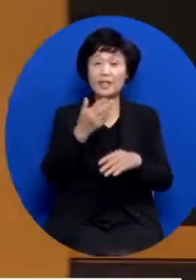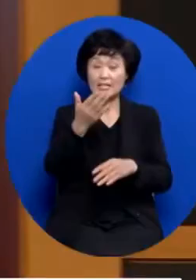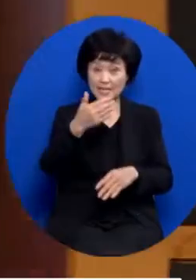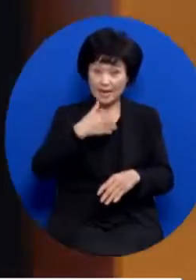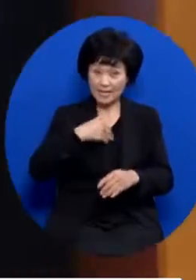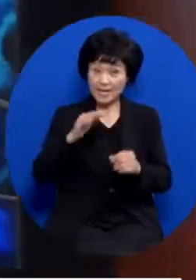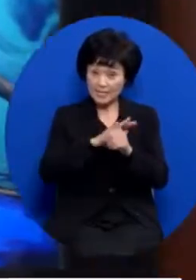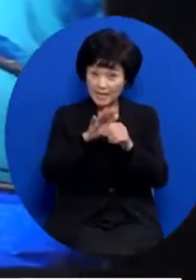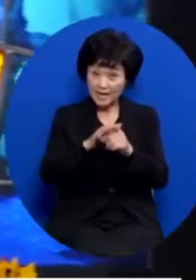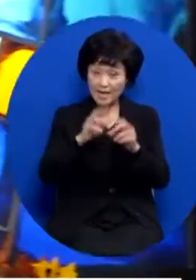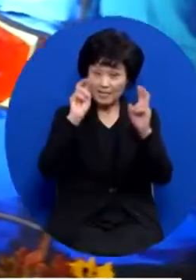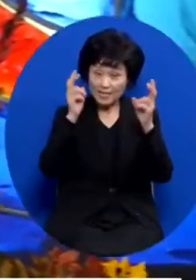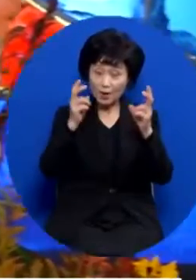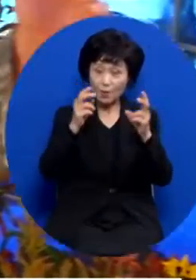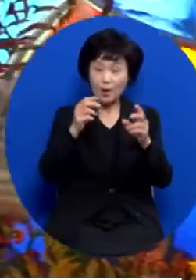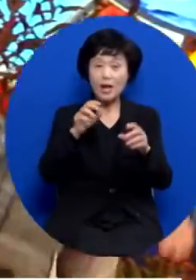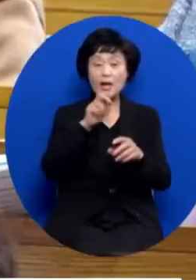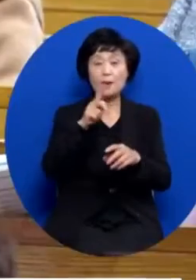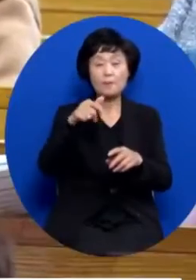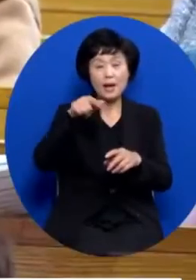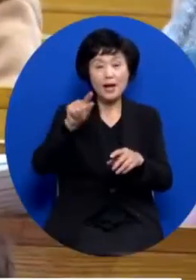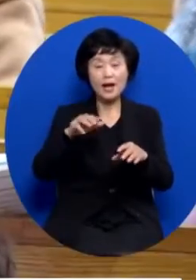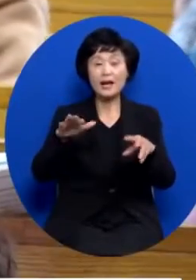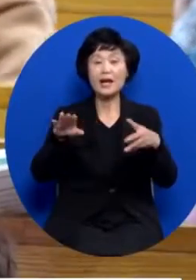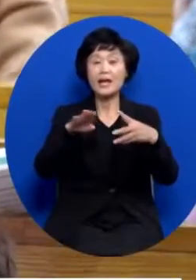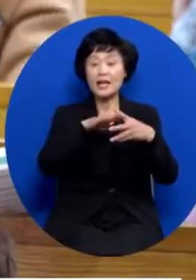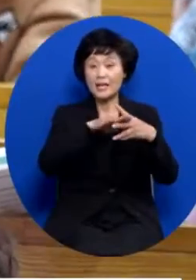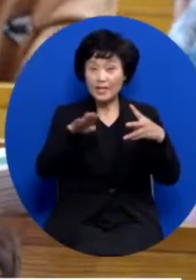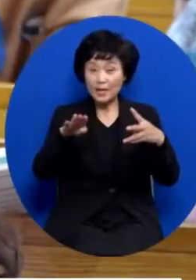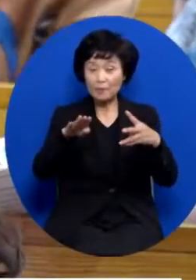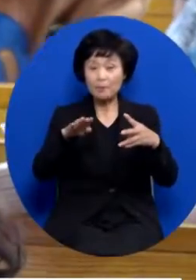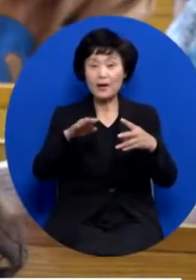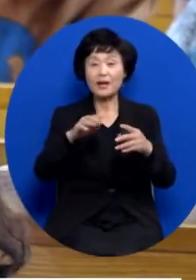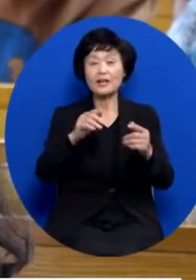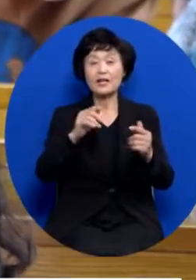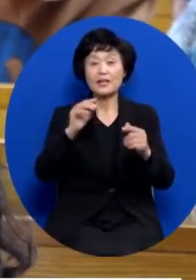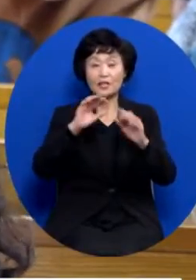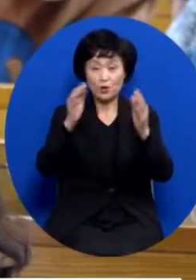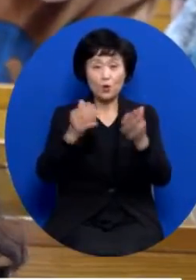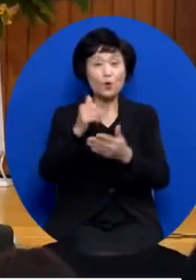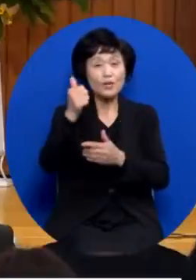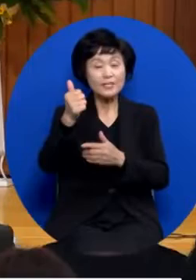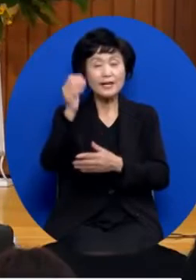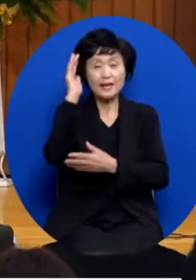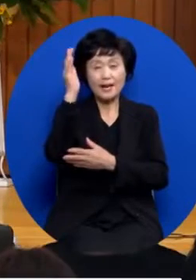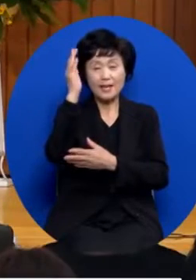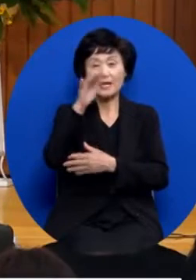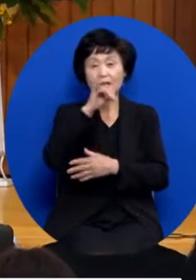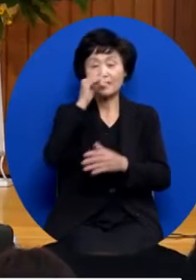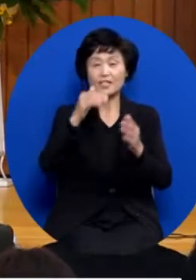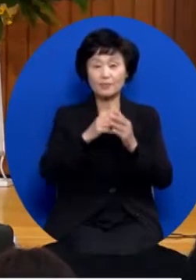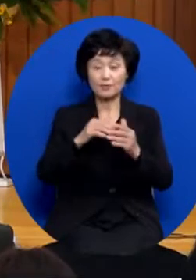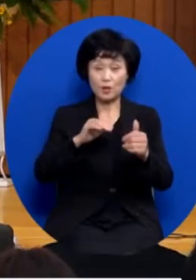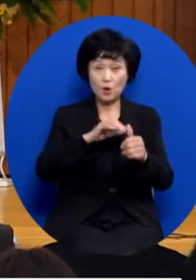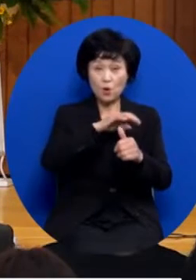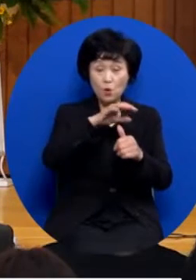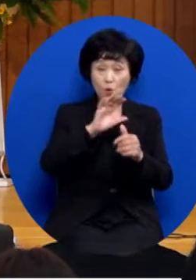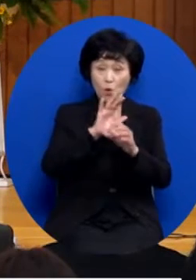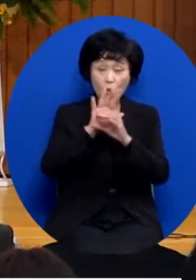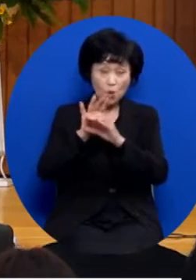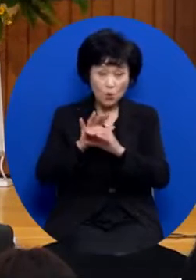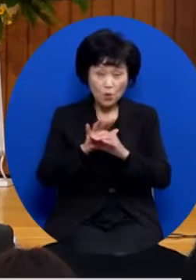사랑하느냐와 마가의 다락방 박보영 원장의 강연 등으로 진행됐습니다. 코로나19의 영향으로 해외 선교 등이